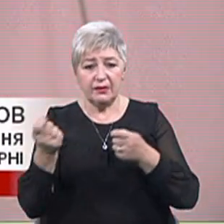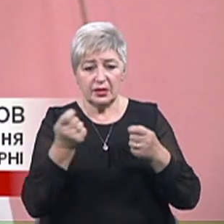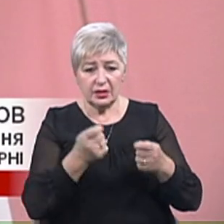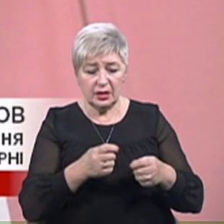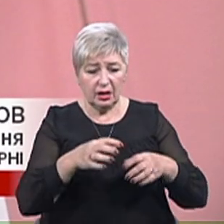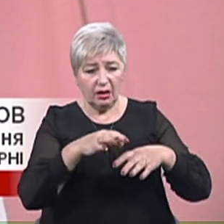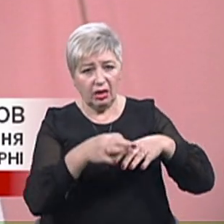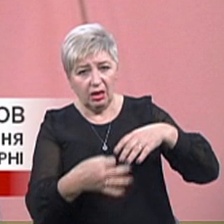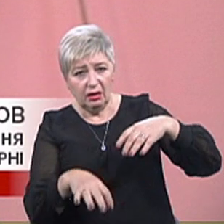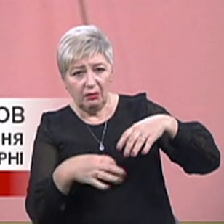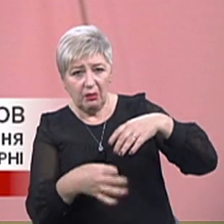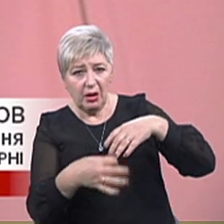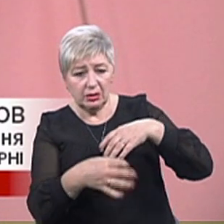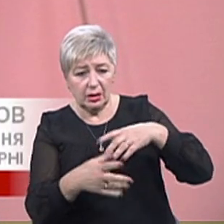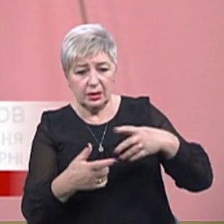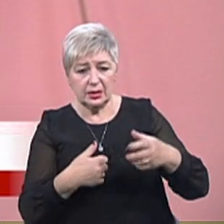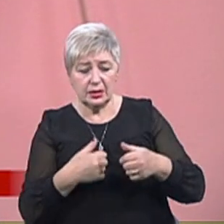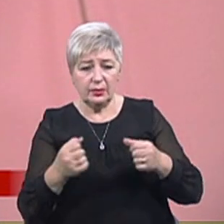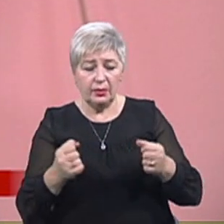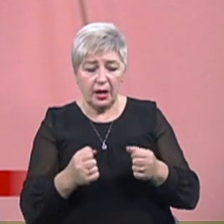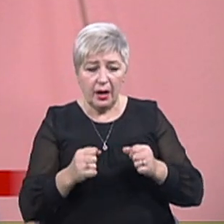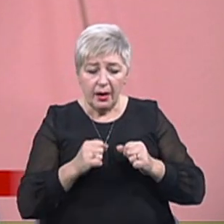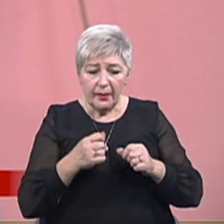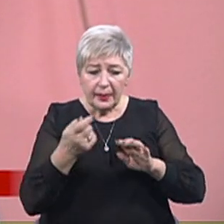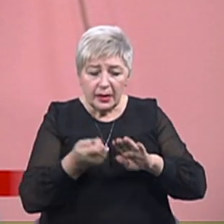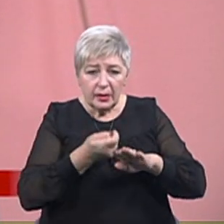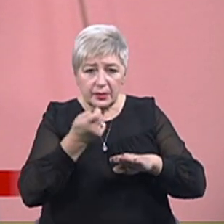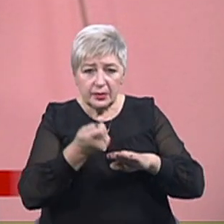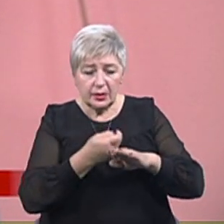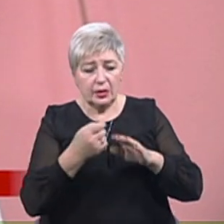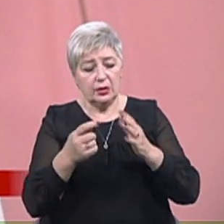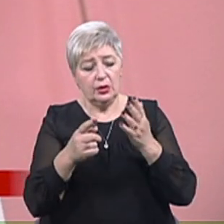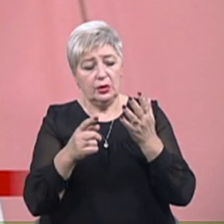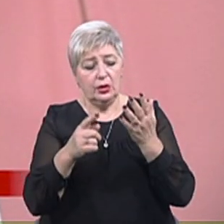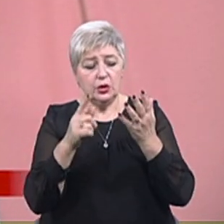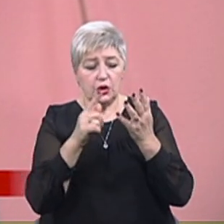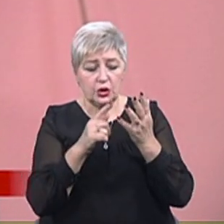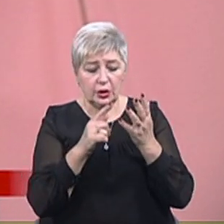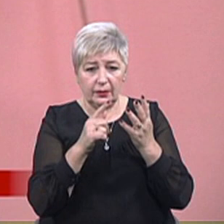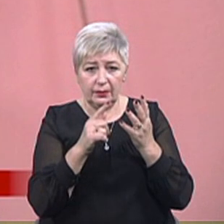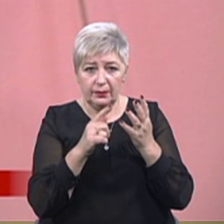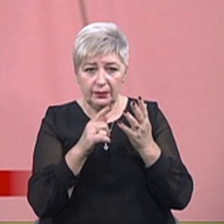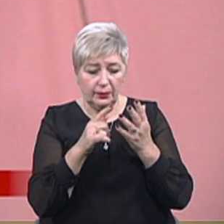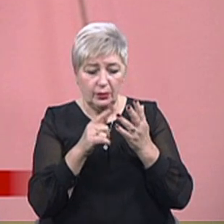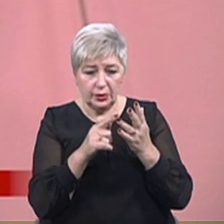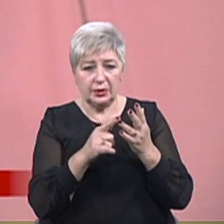лоскутах. Ми привезли реімплантацію 4-го і 3-го